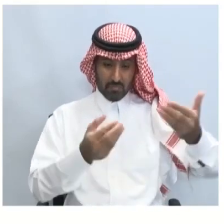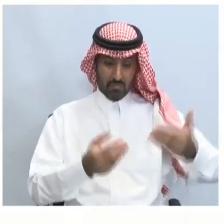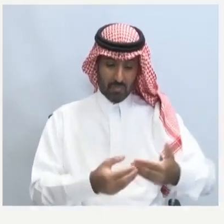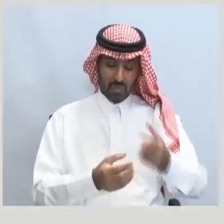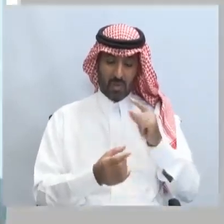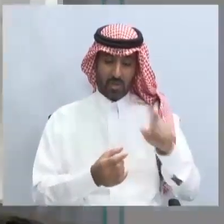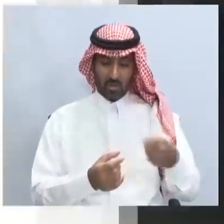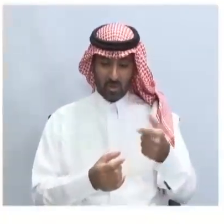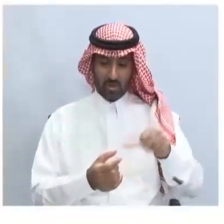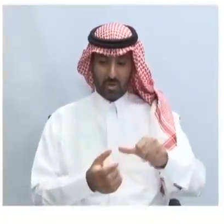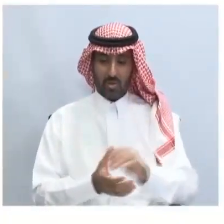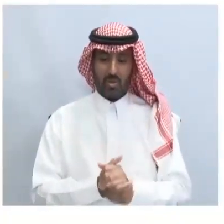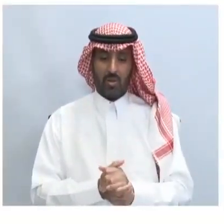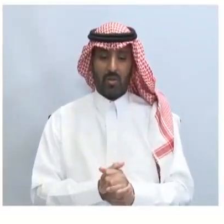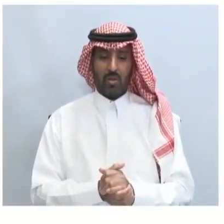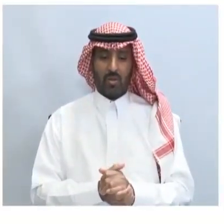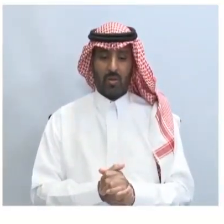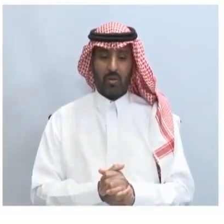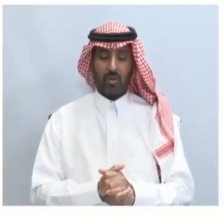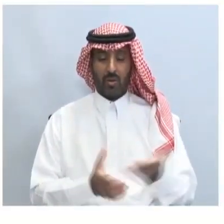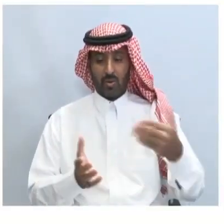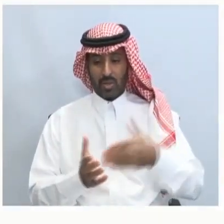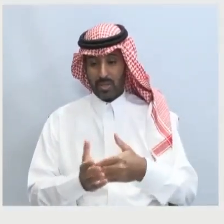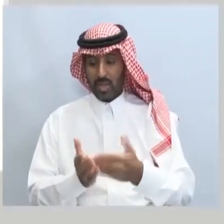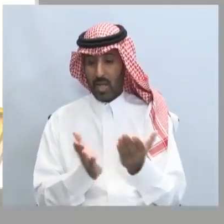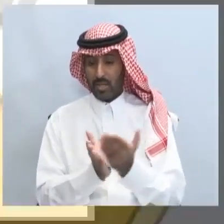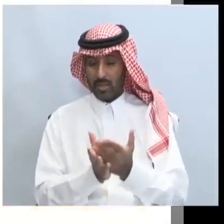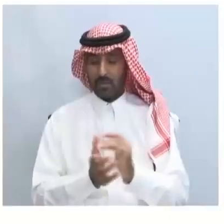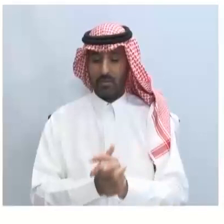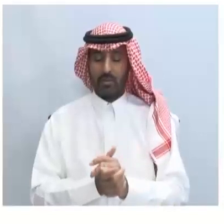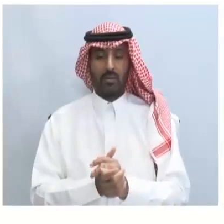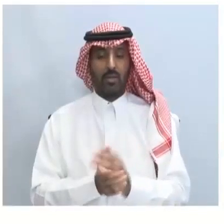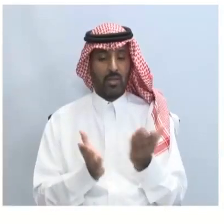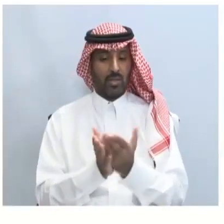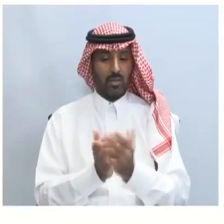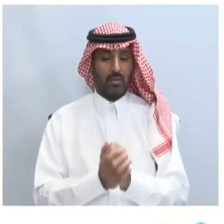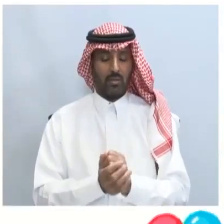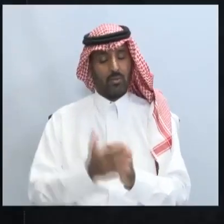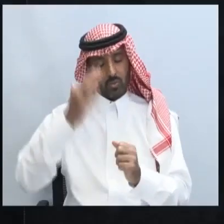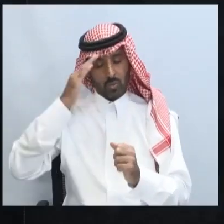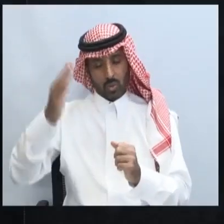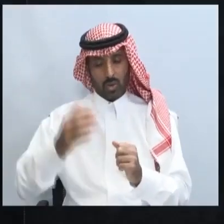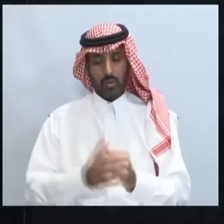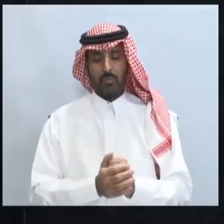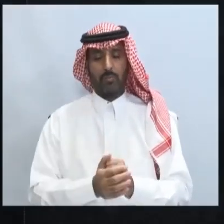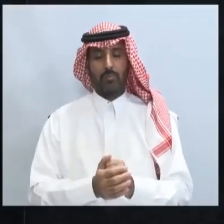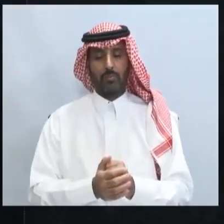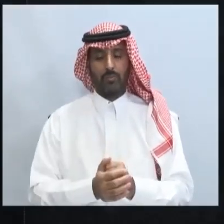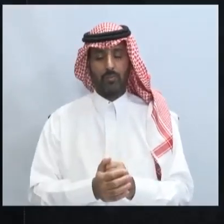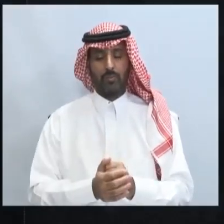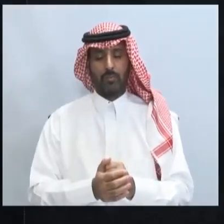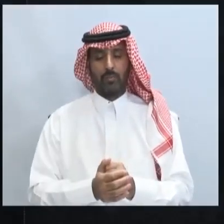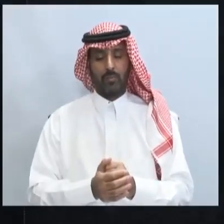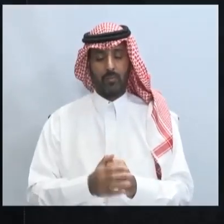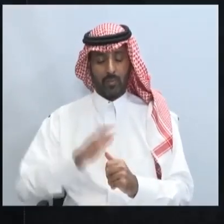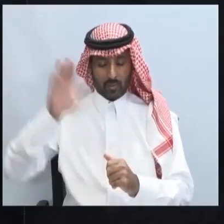تحته جيد الى هنا نكون قد وصلنا الى ختام درسنا شكرا لادب واصا وذوقكم